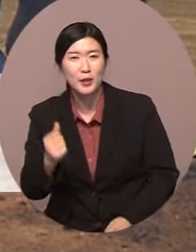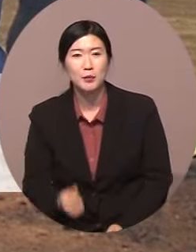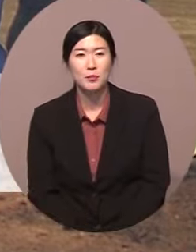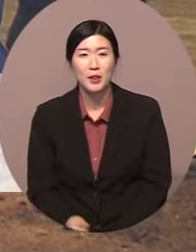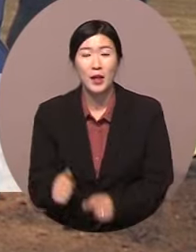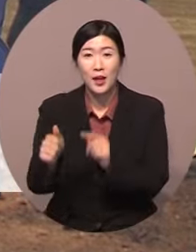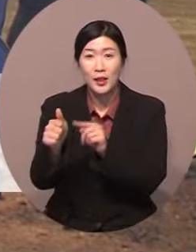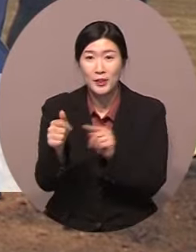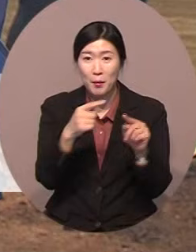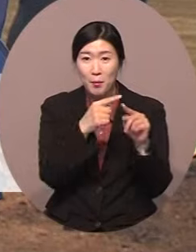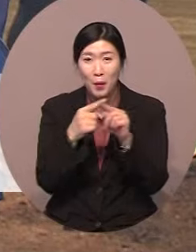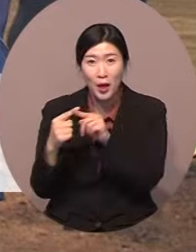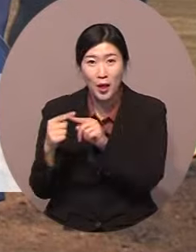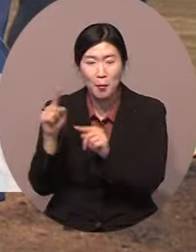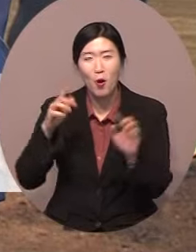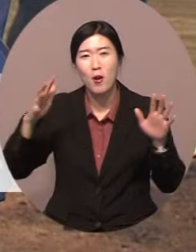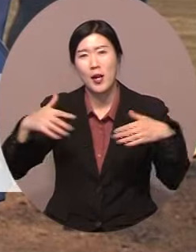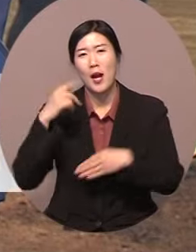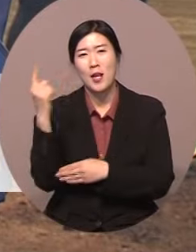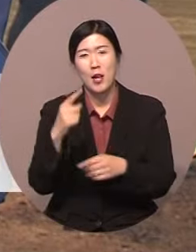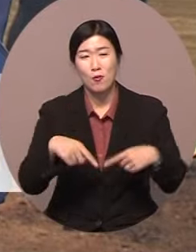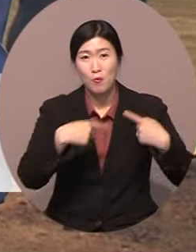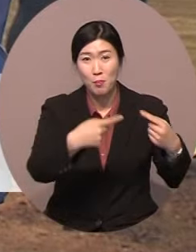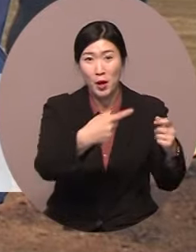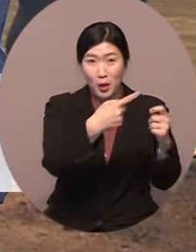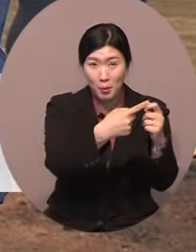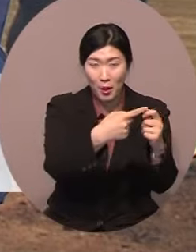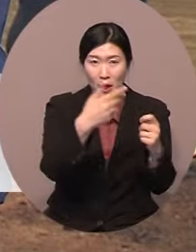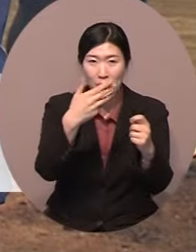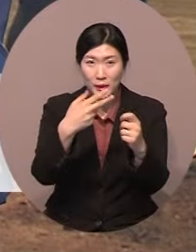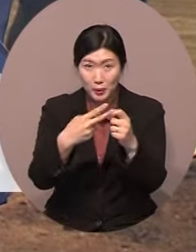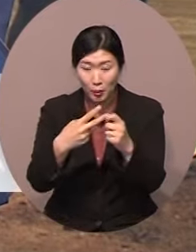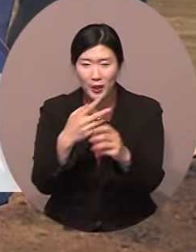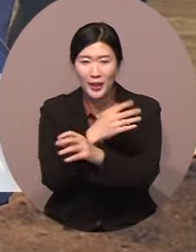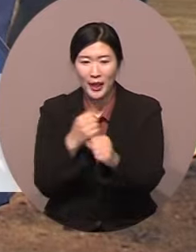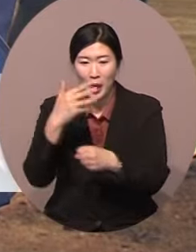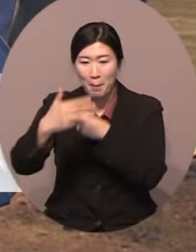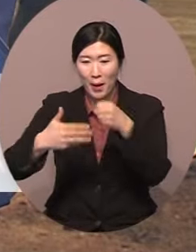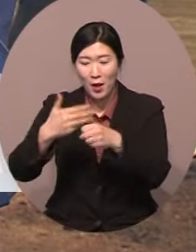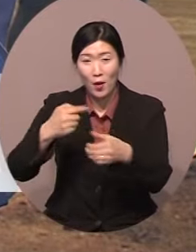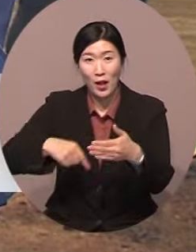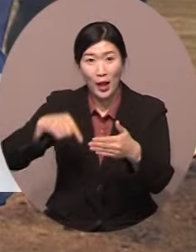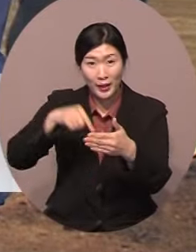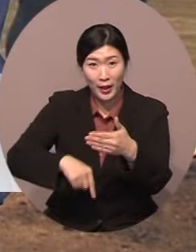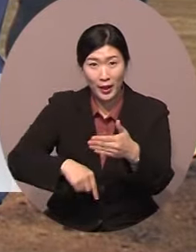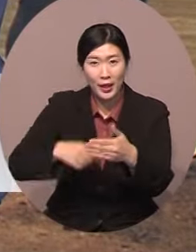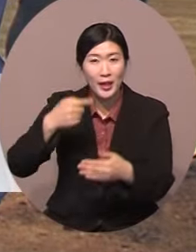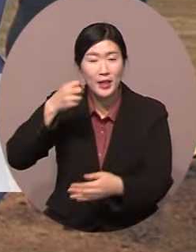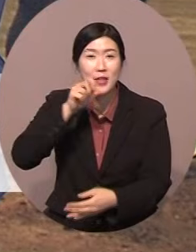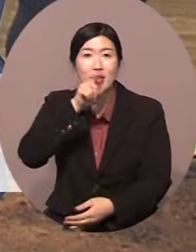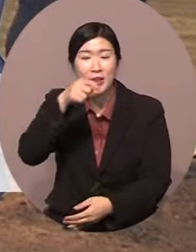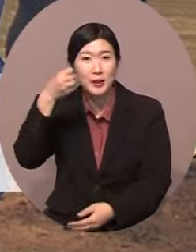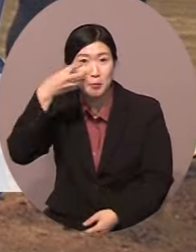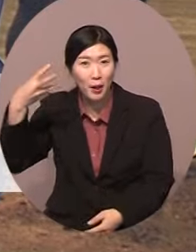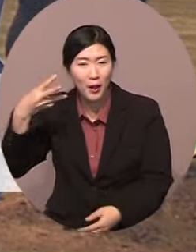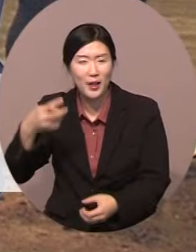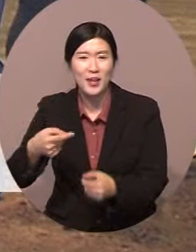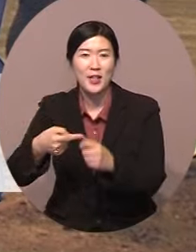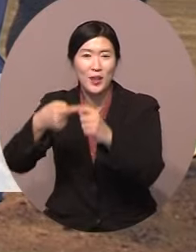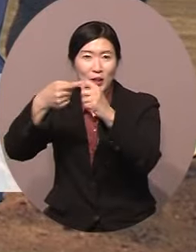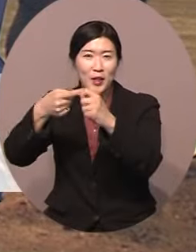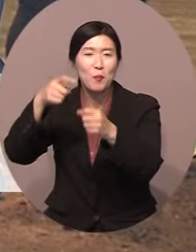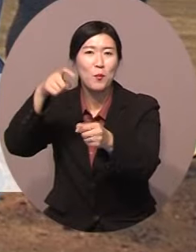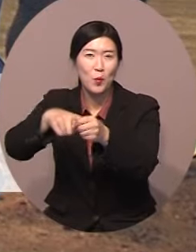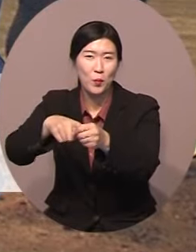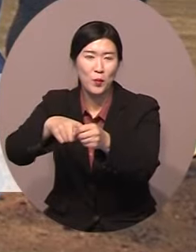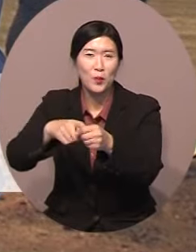올 시즌 가을 야구 진출은 물론이고 8년 계약 기간 안에 한국 시리즈 우승을 따내겠다는 각오를